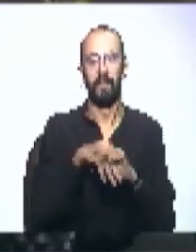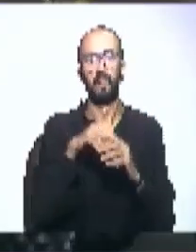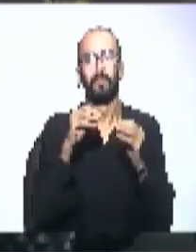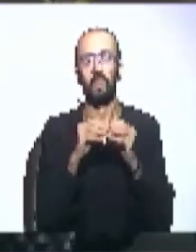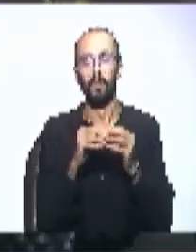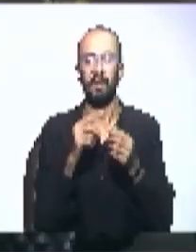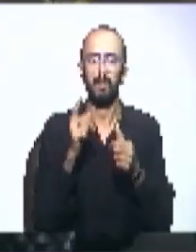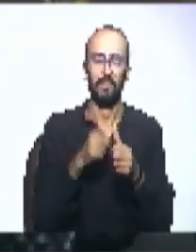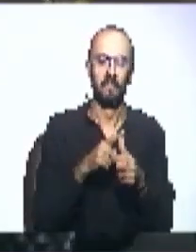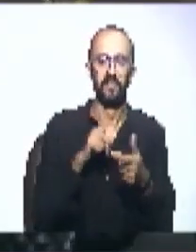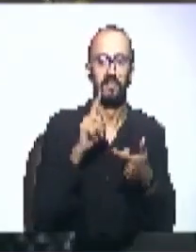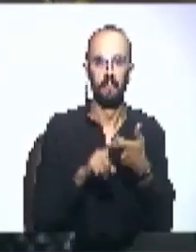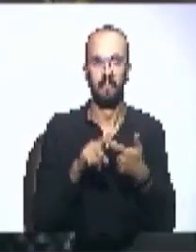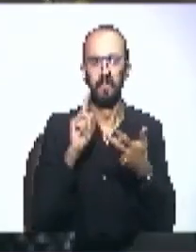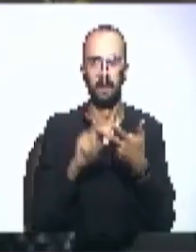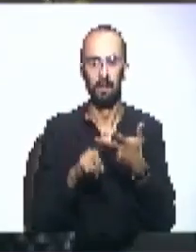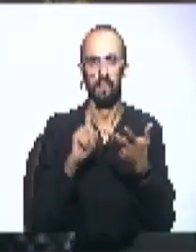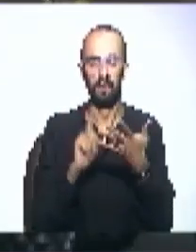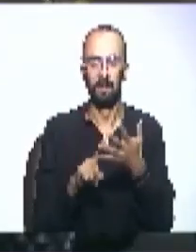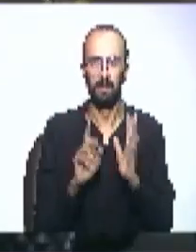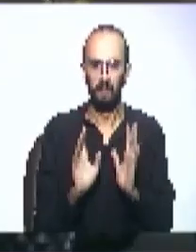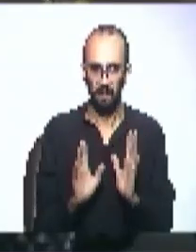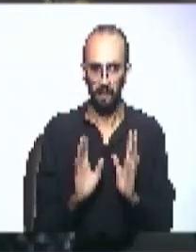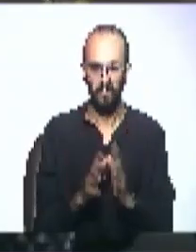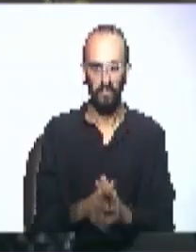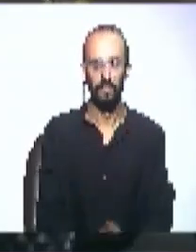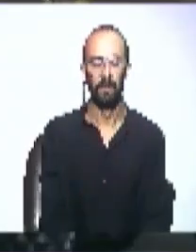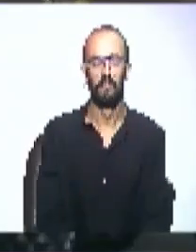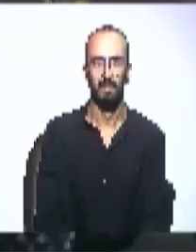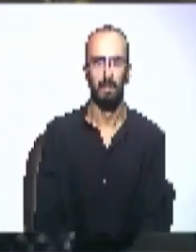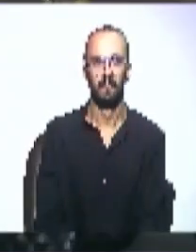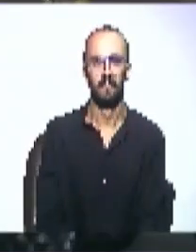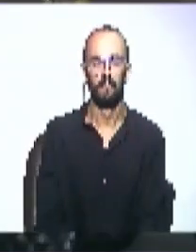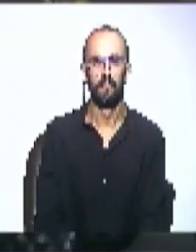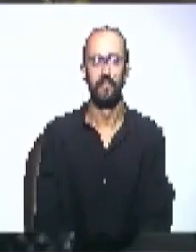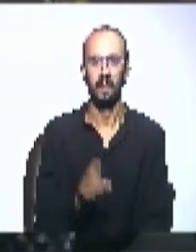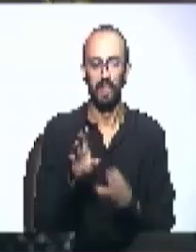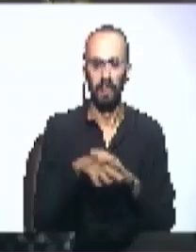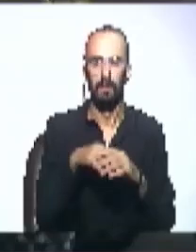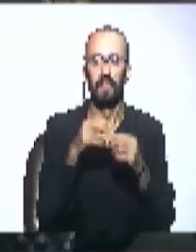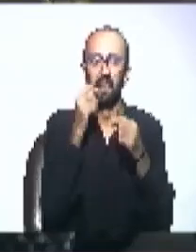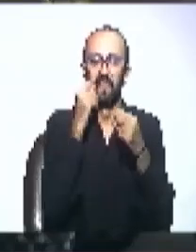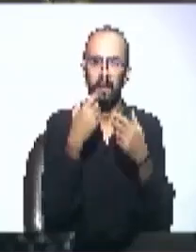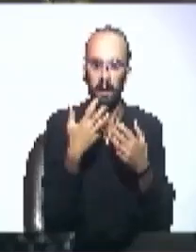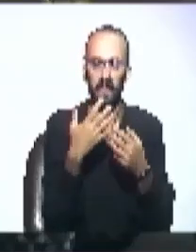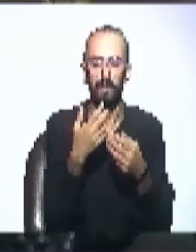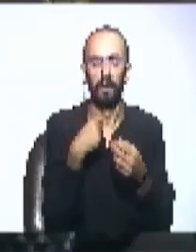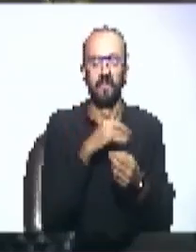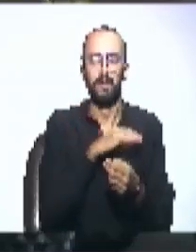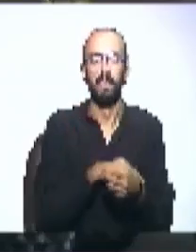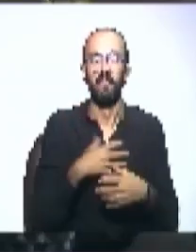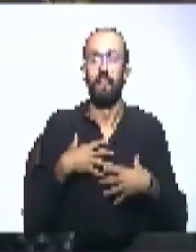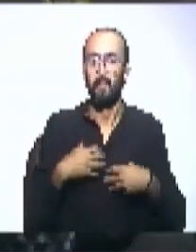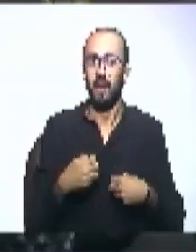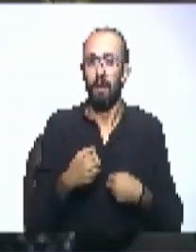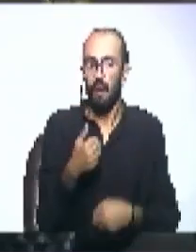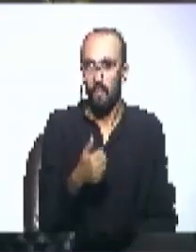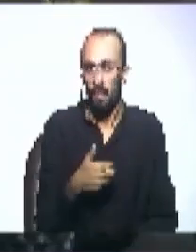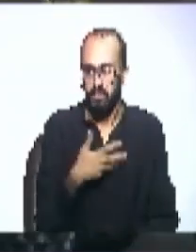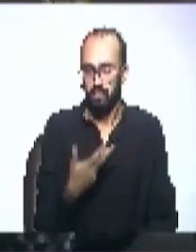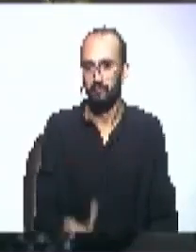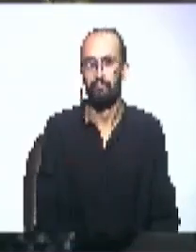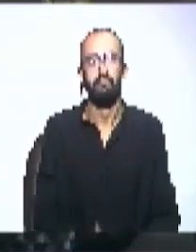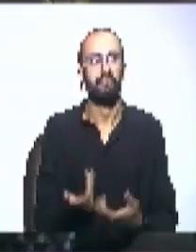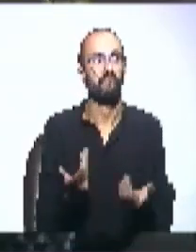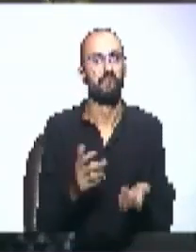ايه وفي يعني الناس اللي عايزة تستخدم حاجات قليلة وفي نفس الوقت تكون ليها قيمة غذائية عالية طيب